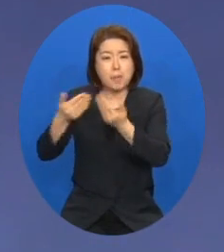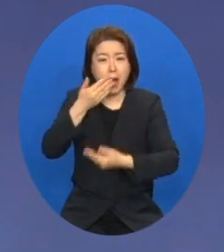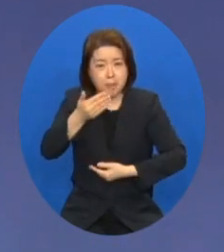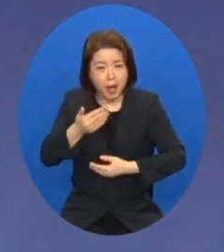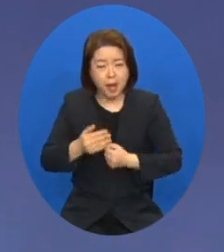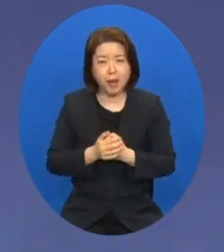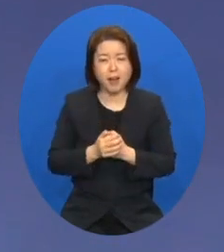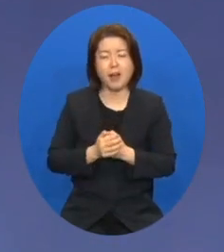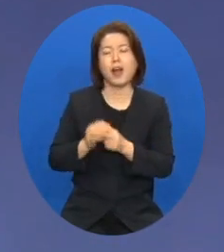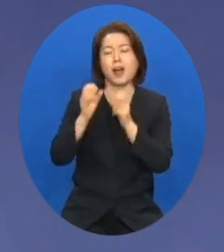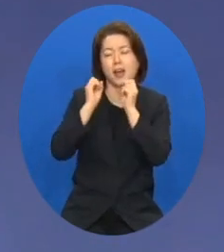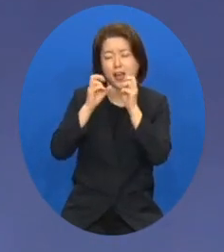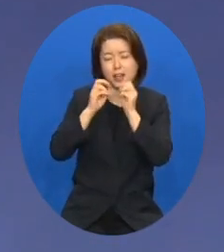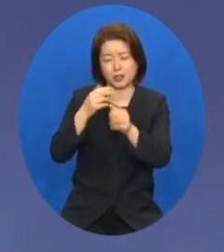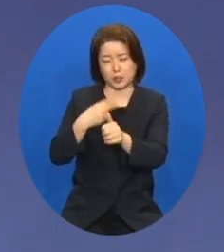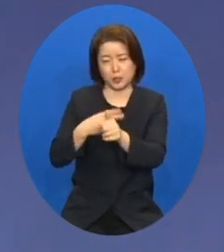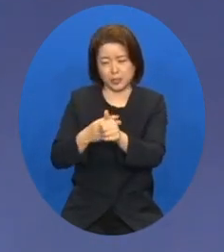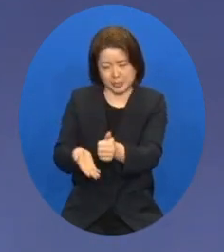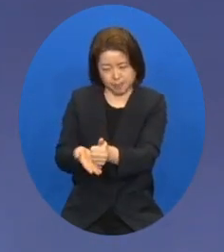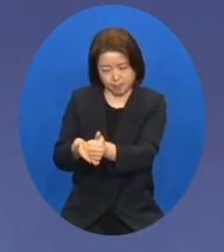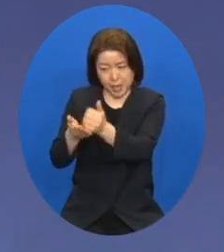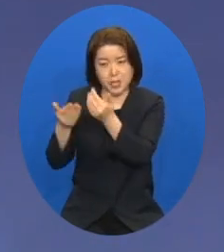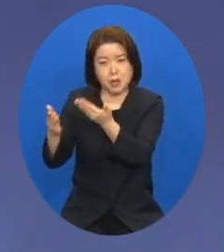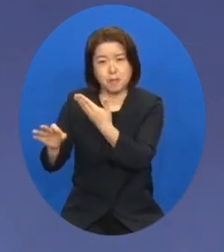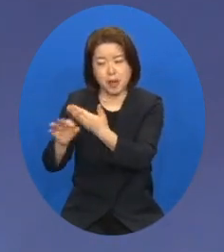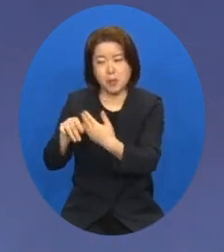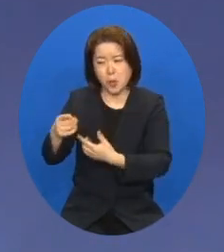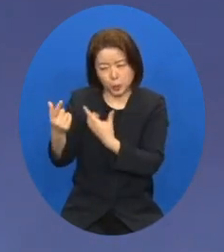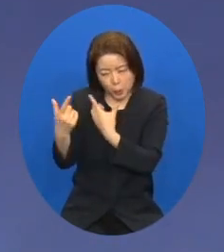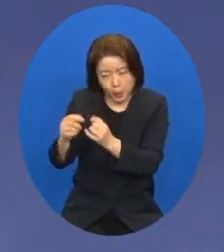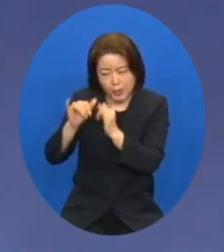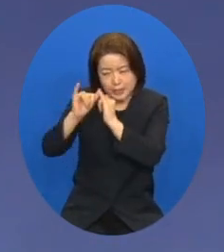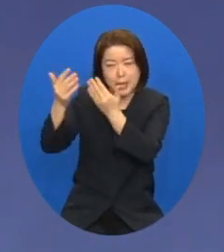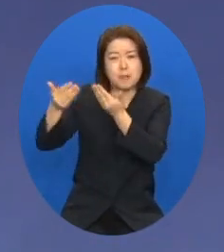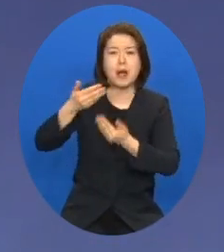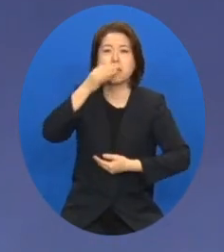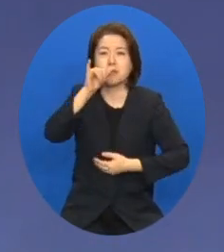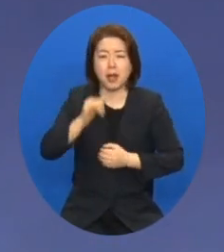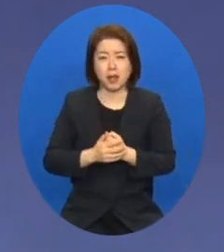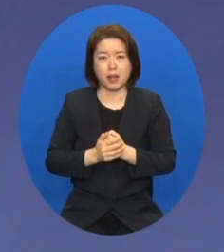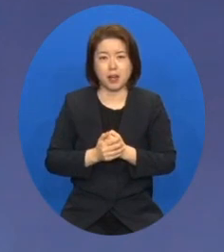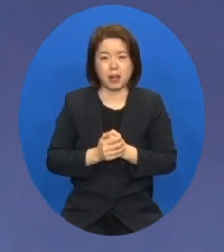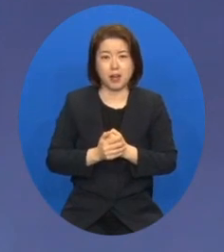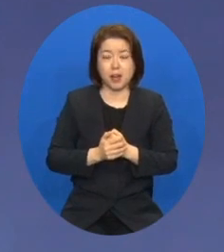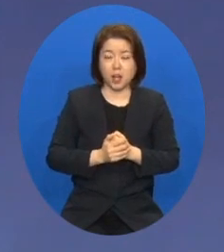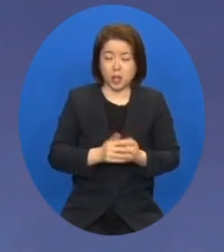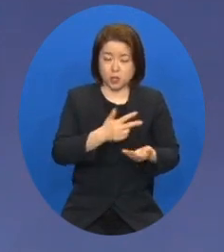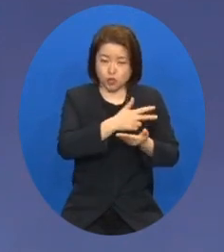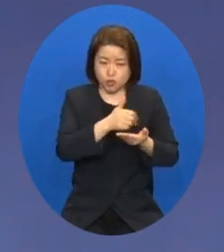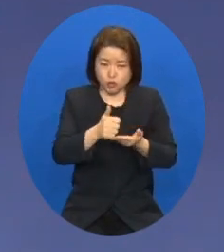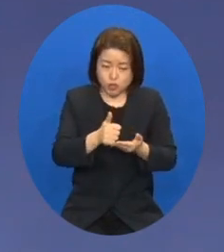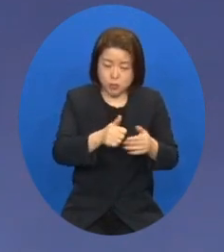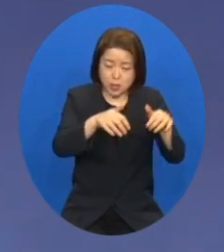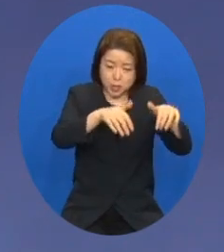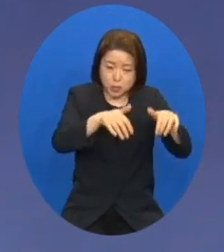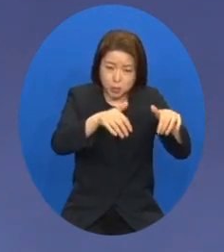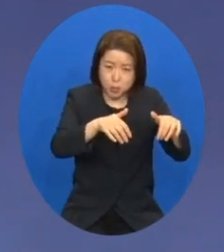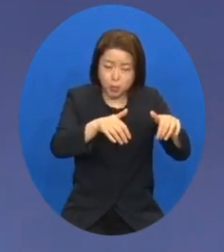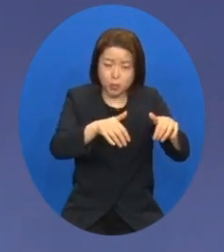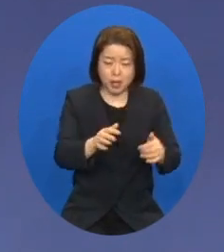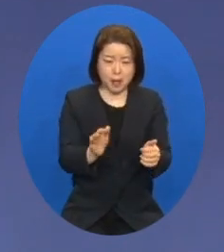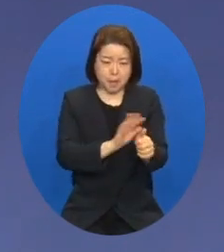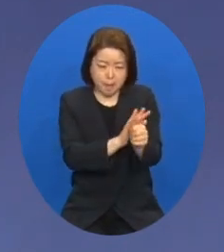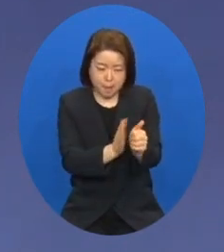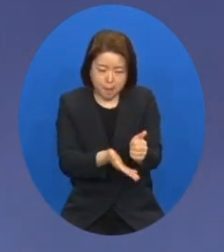선교사를 대접하며 요 주님의 종이 받을 상을 우리가 어떻게 받을 수 있습니까 주님의 종을 대접하기